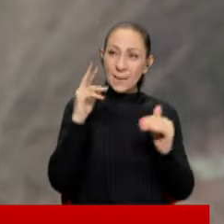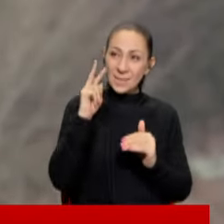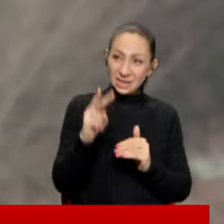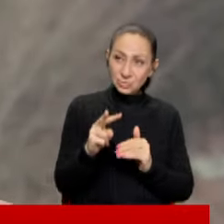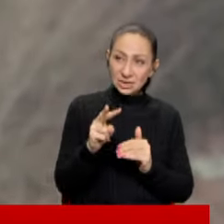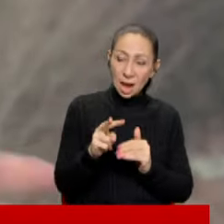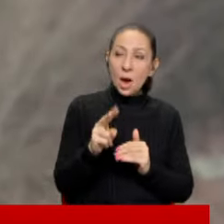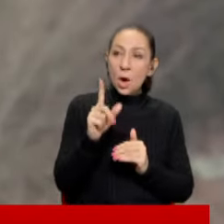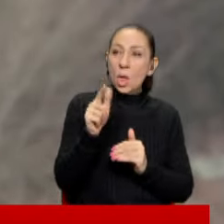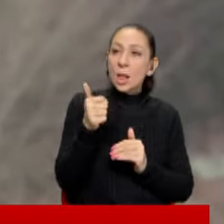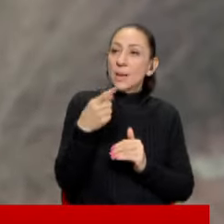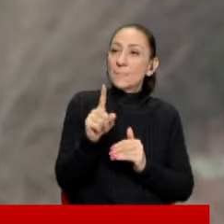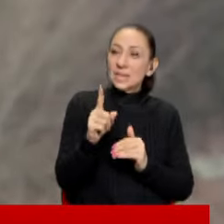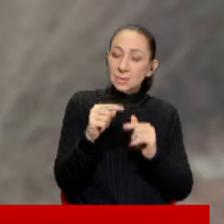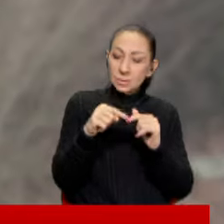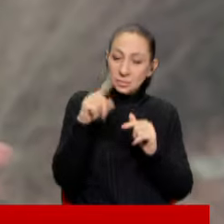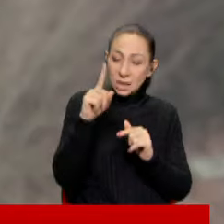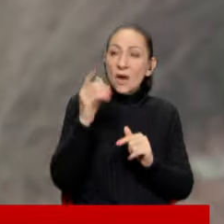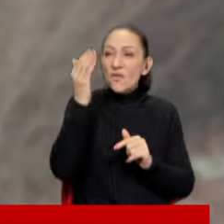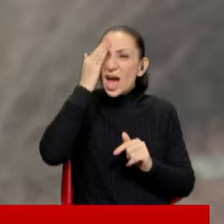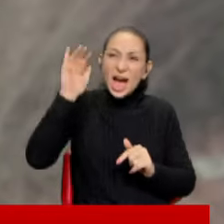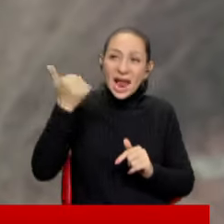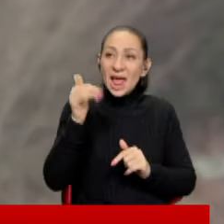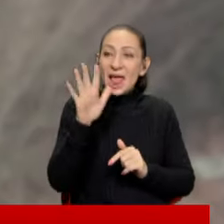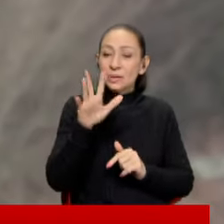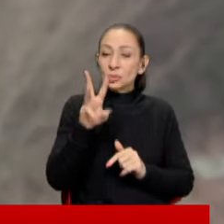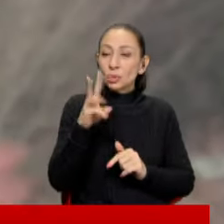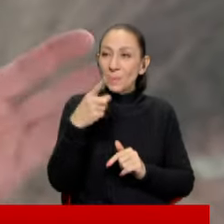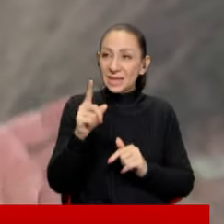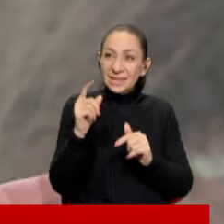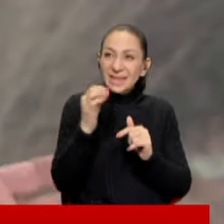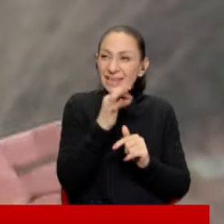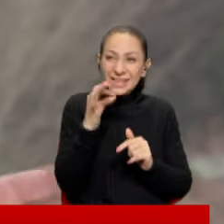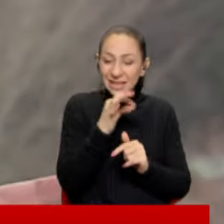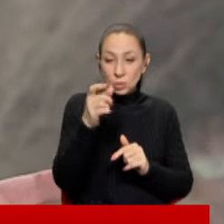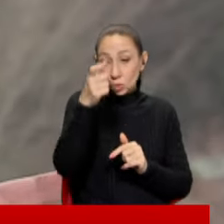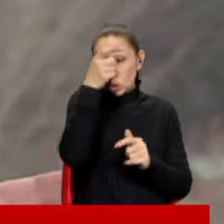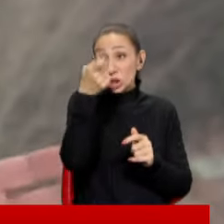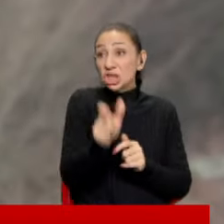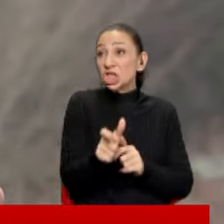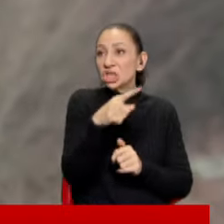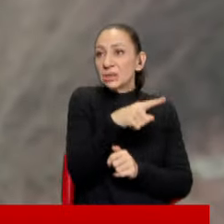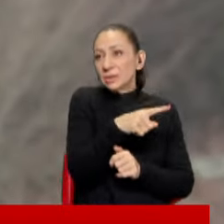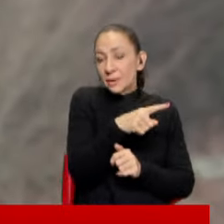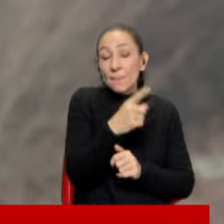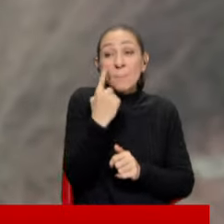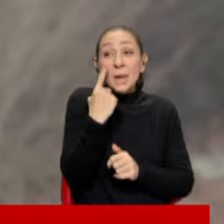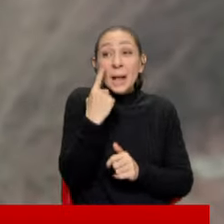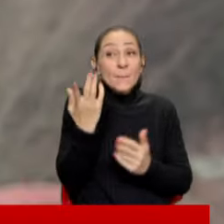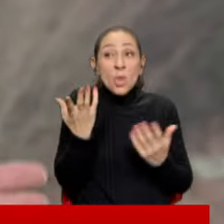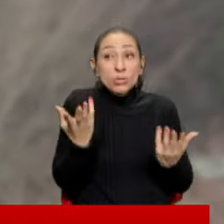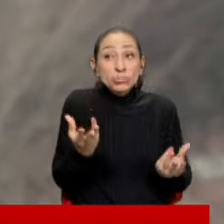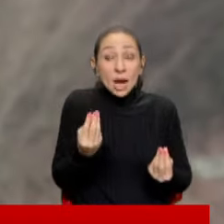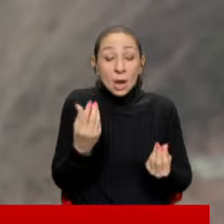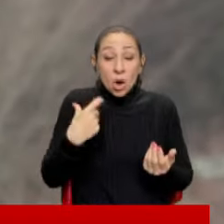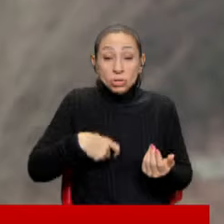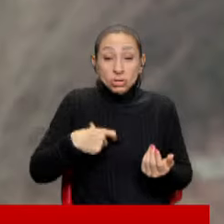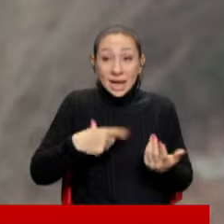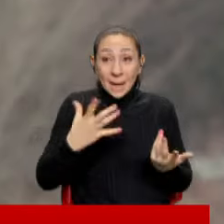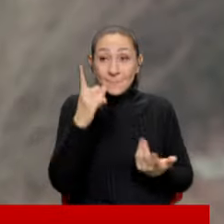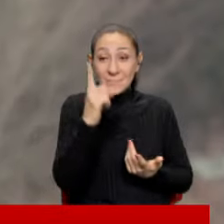baktığımızda 16 bin liranın üzerinde, yoksulluk evet. Sınırı 53 bin lira sınırında Türk İş'in verilerinde. Bakalım ne olacak? Yani